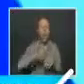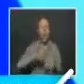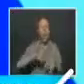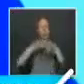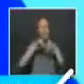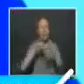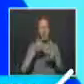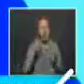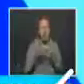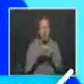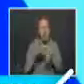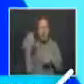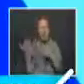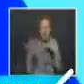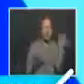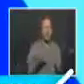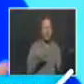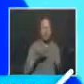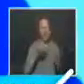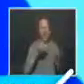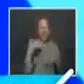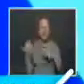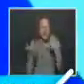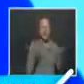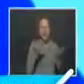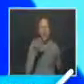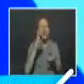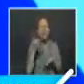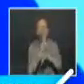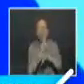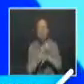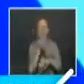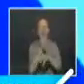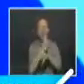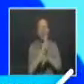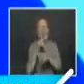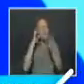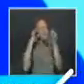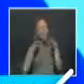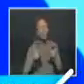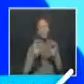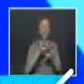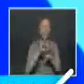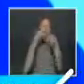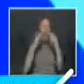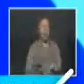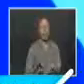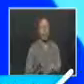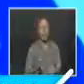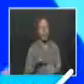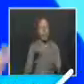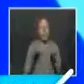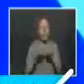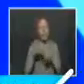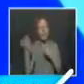מה קשור ימין לשמאל? יש שקר ולא שקר, מוסר ולא מוסר. מה קשור ימין ושמאל? זה מה שמטריד, הרי זה